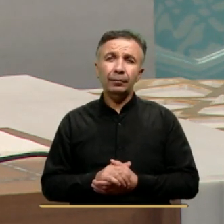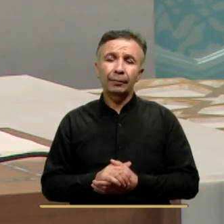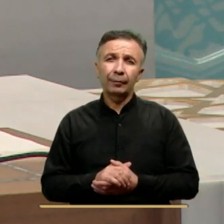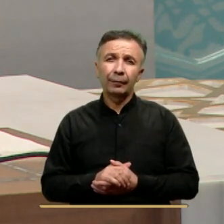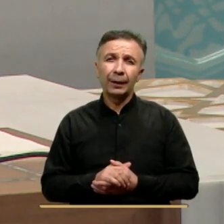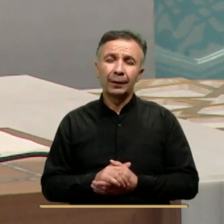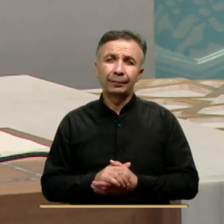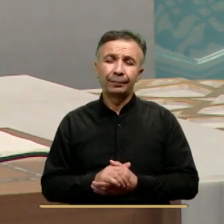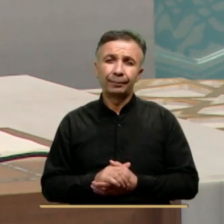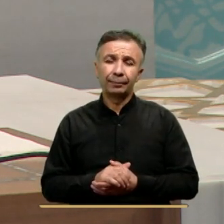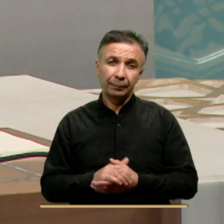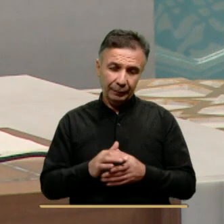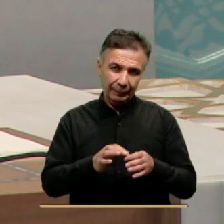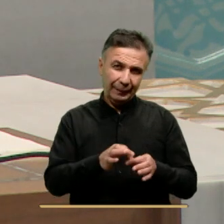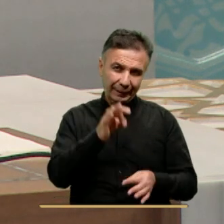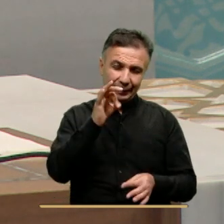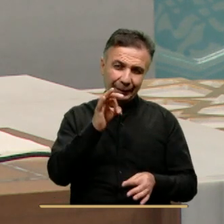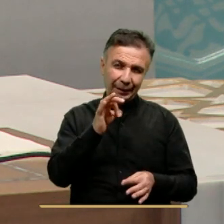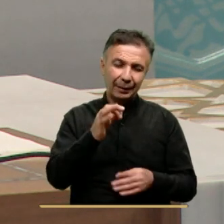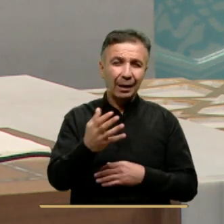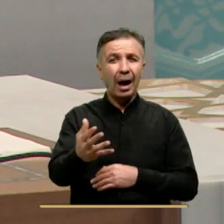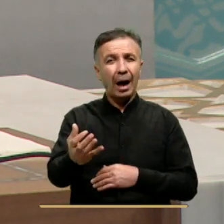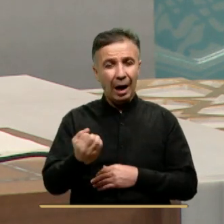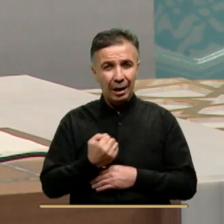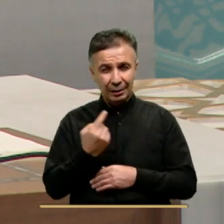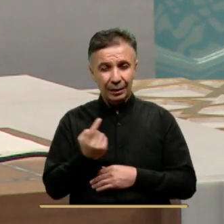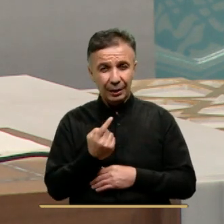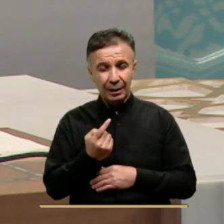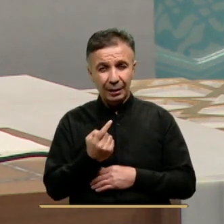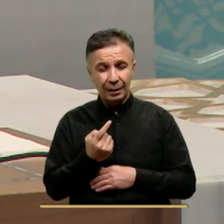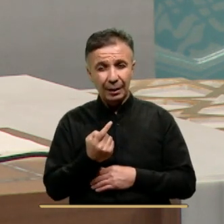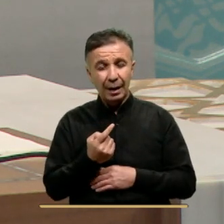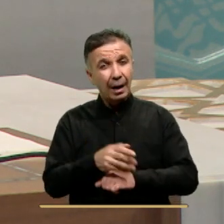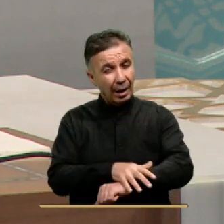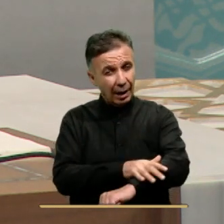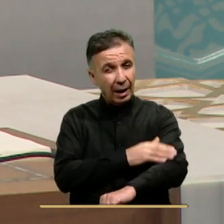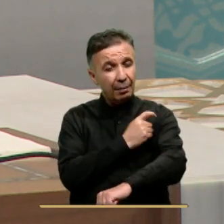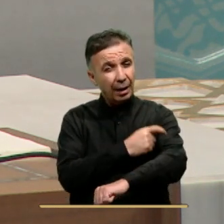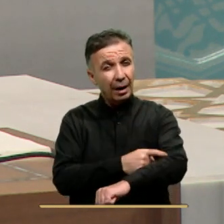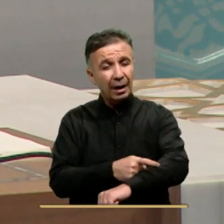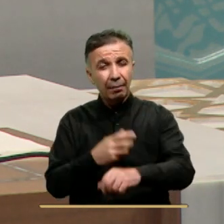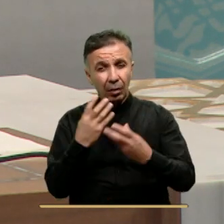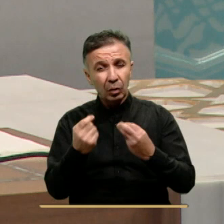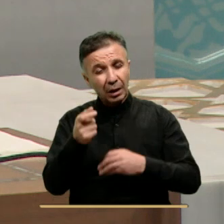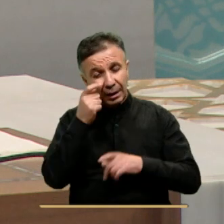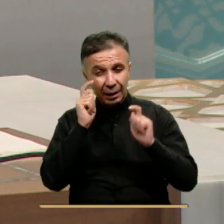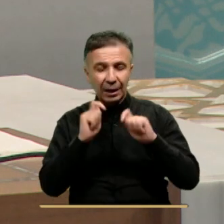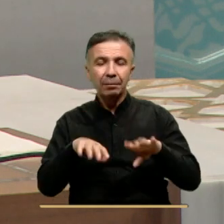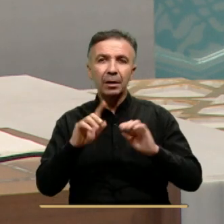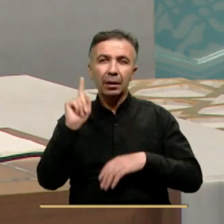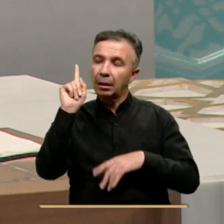ki insan di alığı ın helal mi haram mı olduğuna dikkat etmeyecek diyor Allah